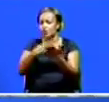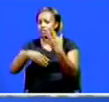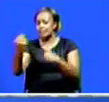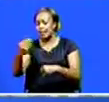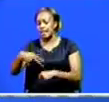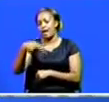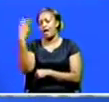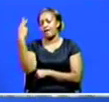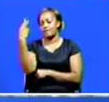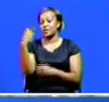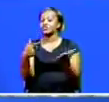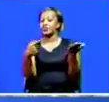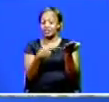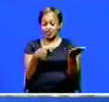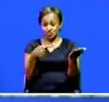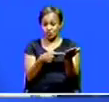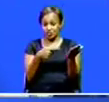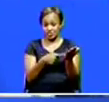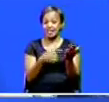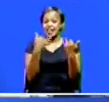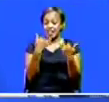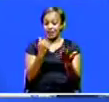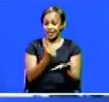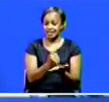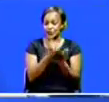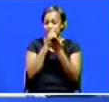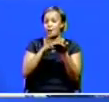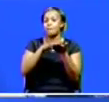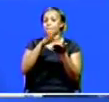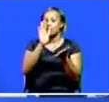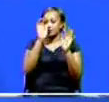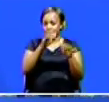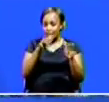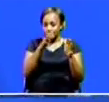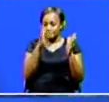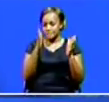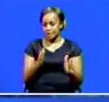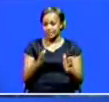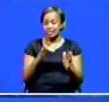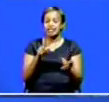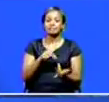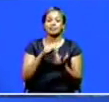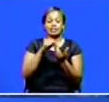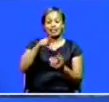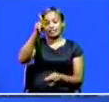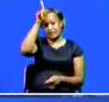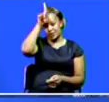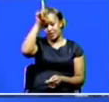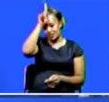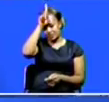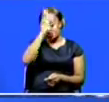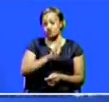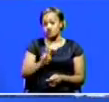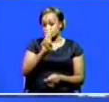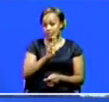amefuga. Teknolojia imeleta mwamko mpya katika sekta ya kilimo. Hata hapa vijijini katika eneo la Chwele, kutumia simu yako ya rununu